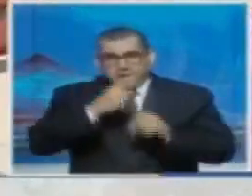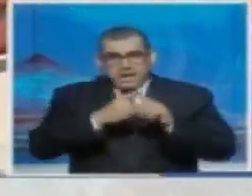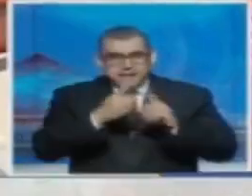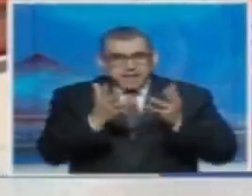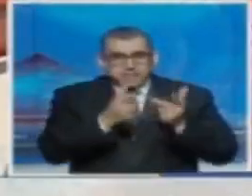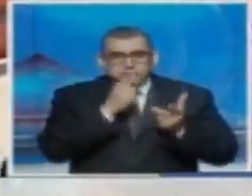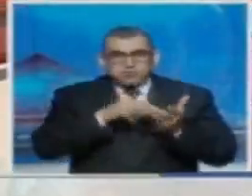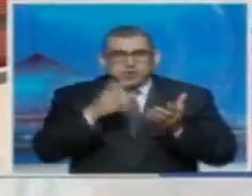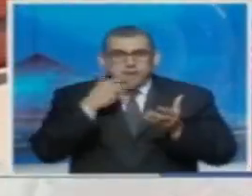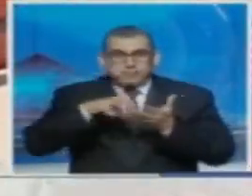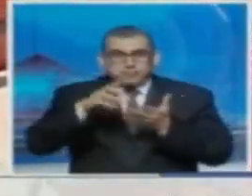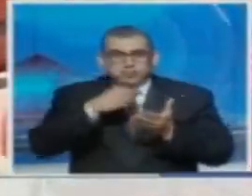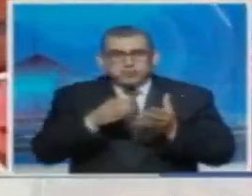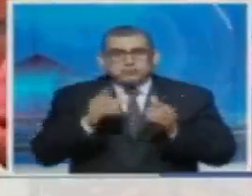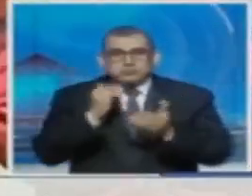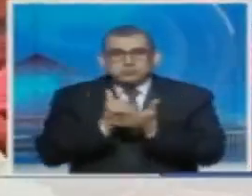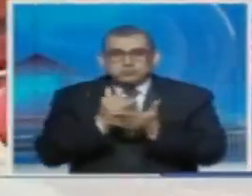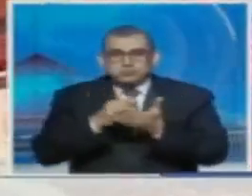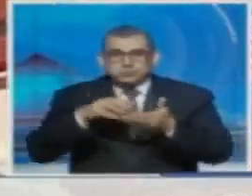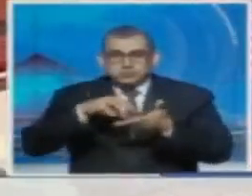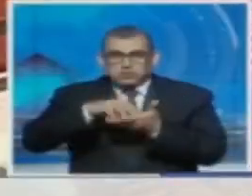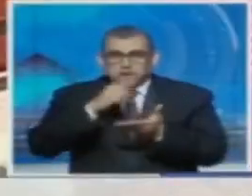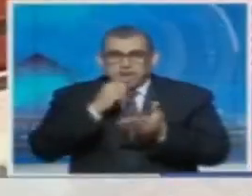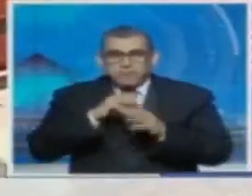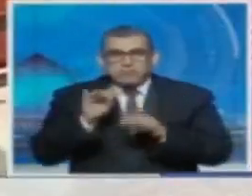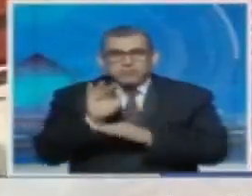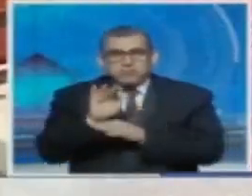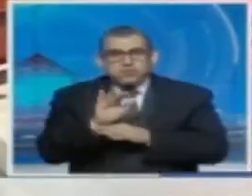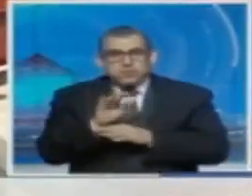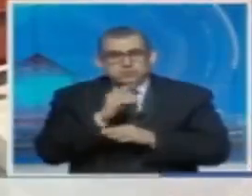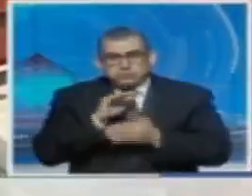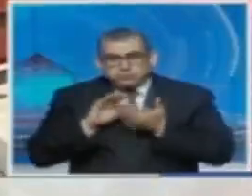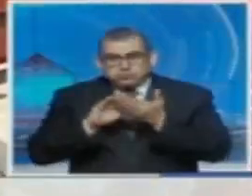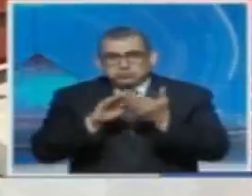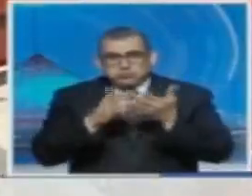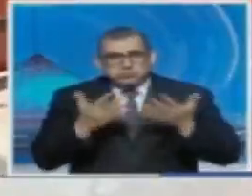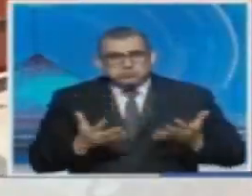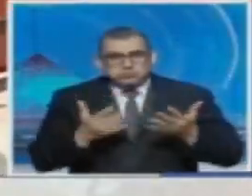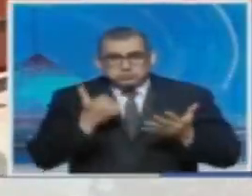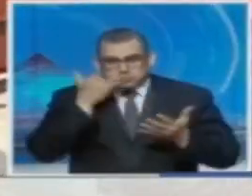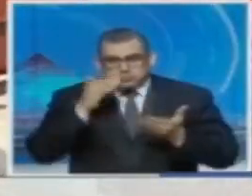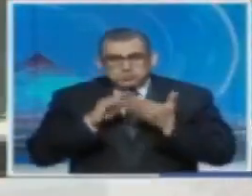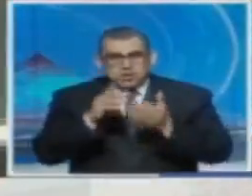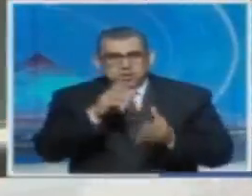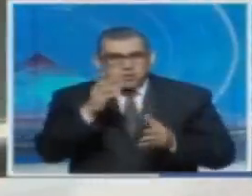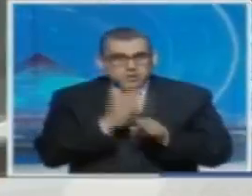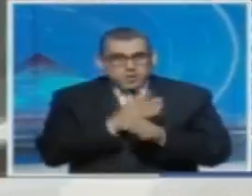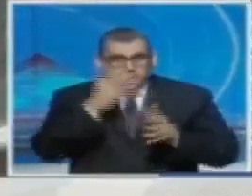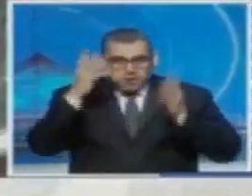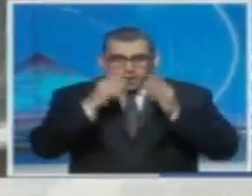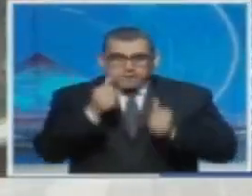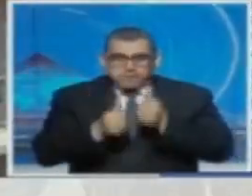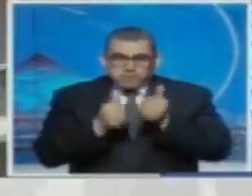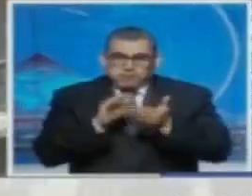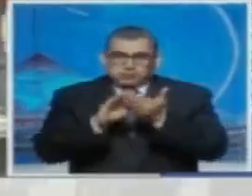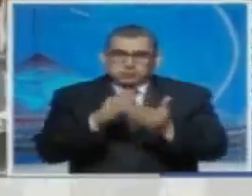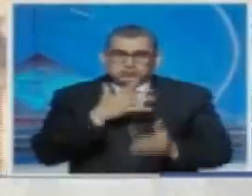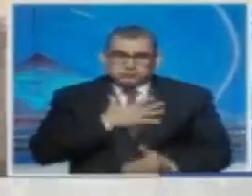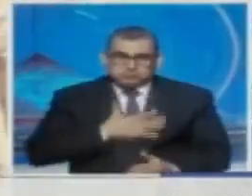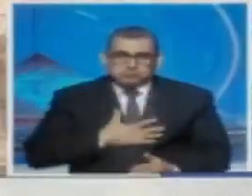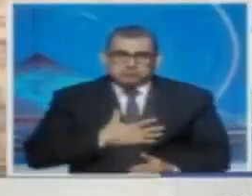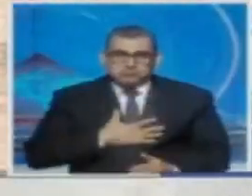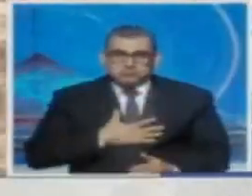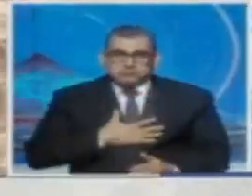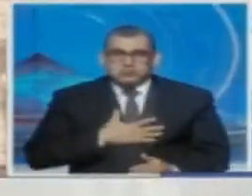إطار حرص من القائمين على اللجان على توفير أقصى درجات السهولة واليسر على الطلاب في أداء الامتحان.